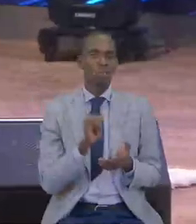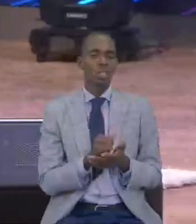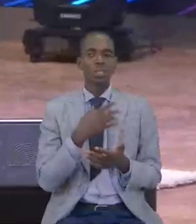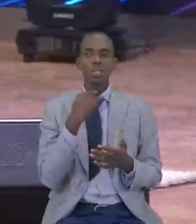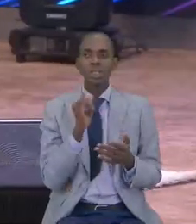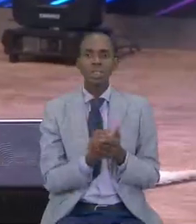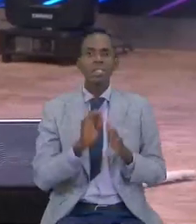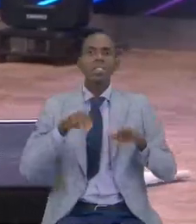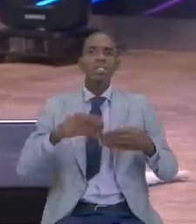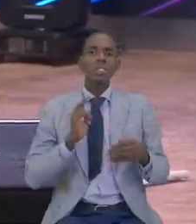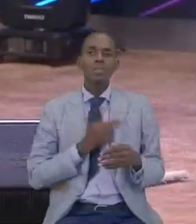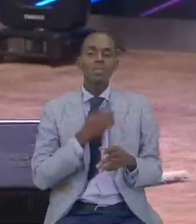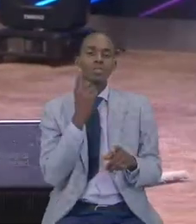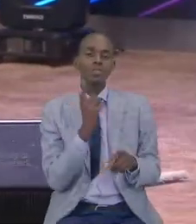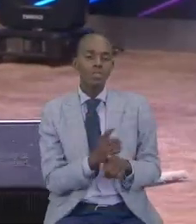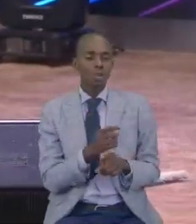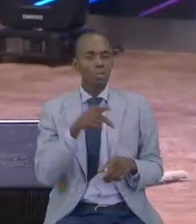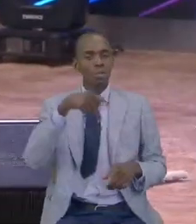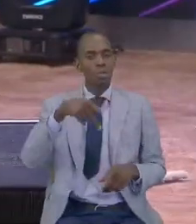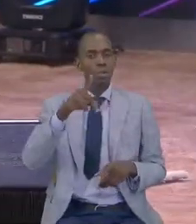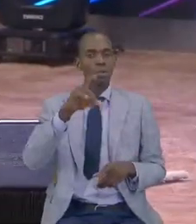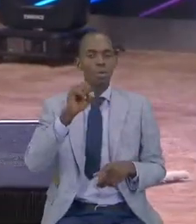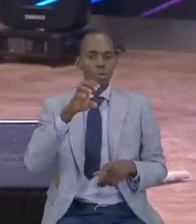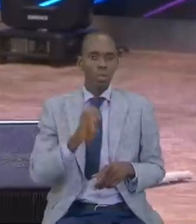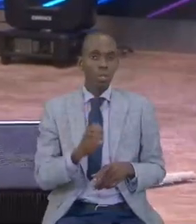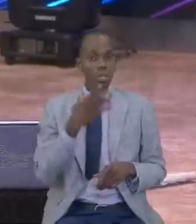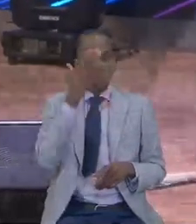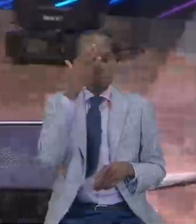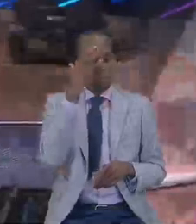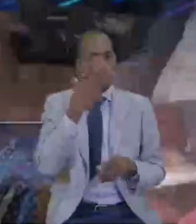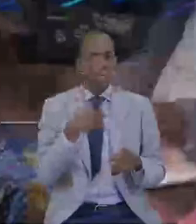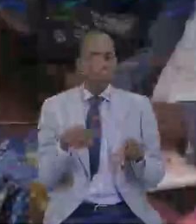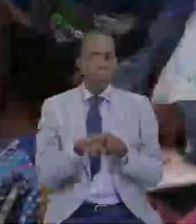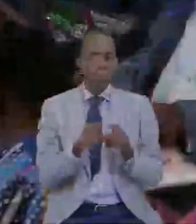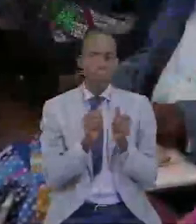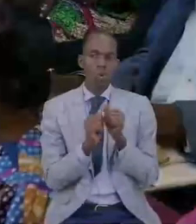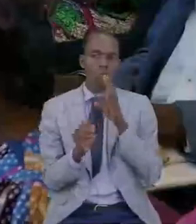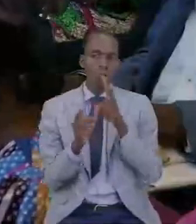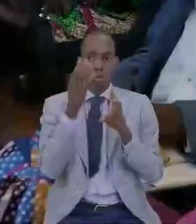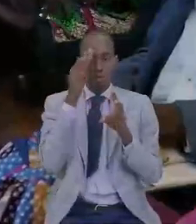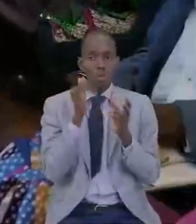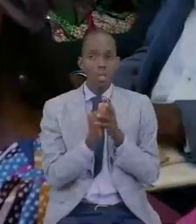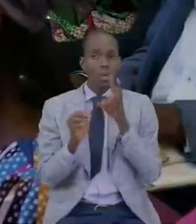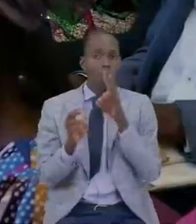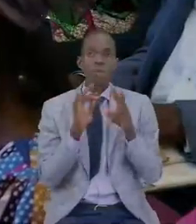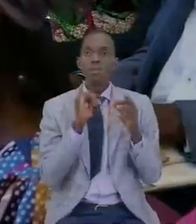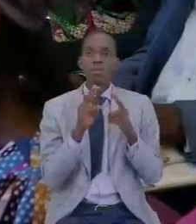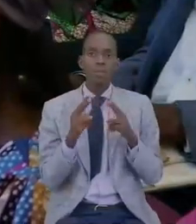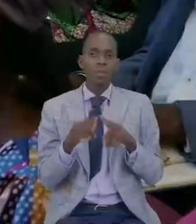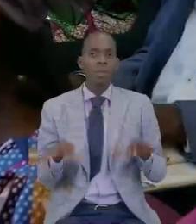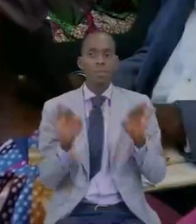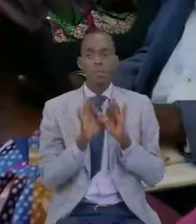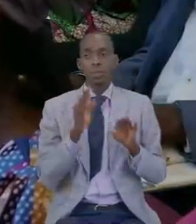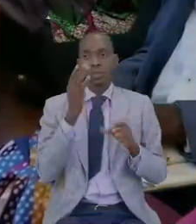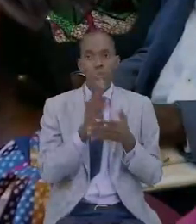ceci. Et l'eau, en fait, l'eau est très importante. Il y a des gens qui mangent, qui mangent, qui mangent et qui ne boivent pas l'eau.